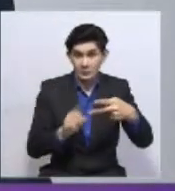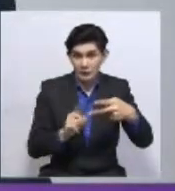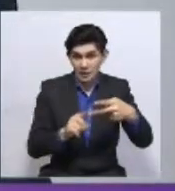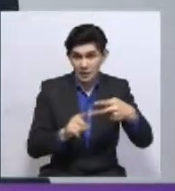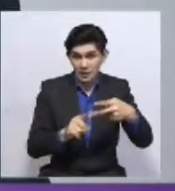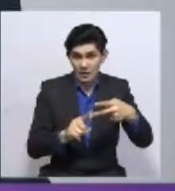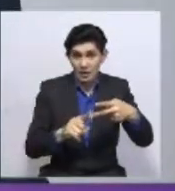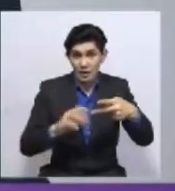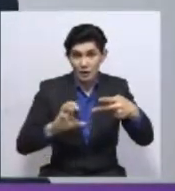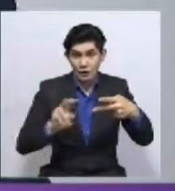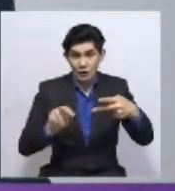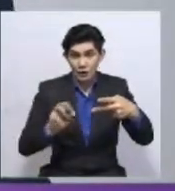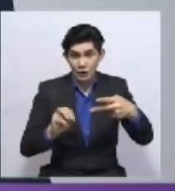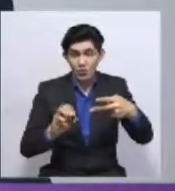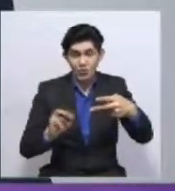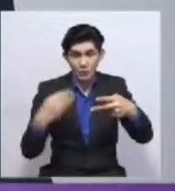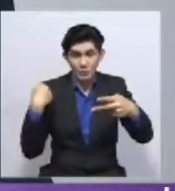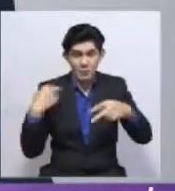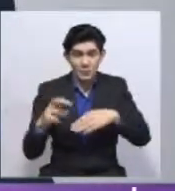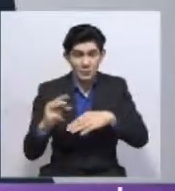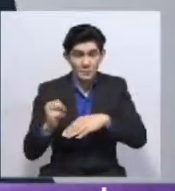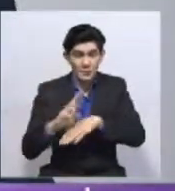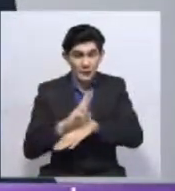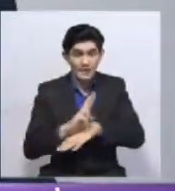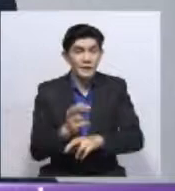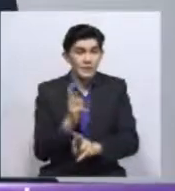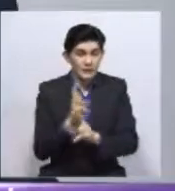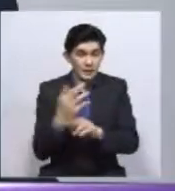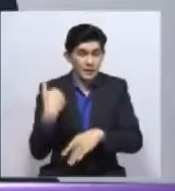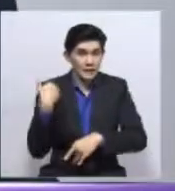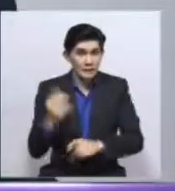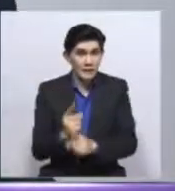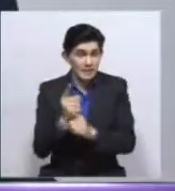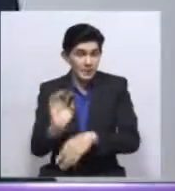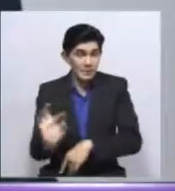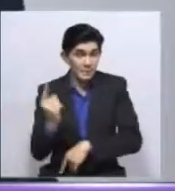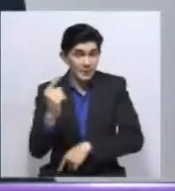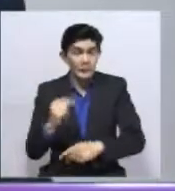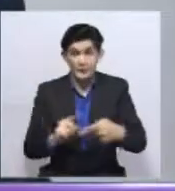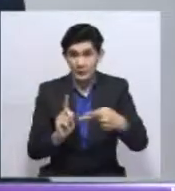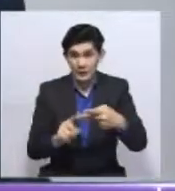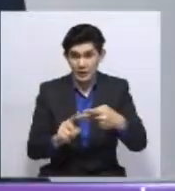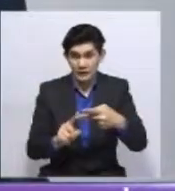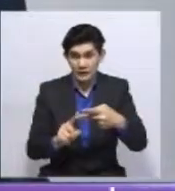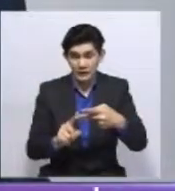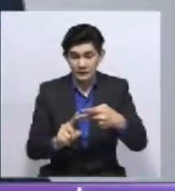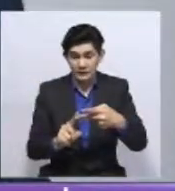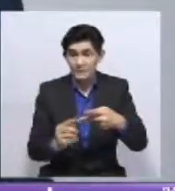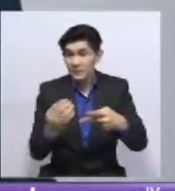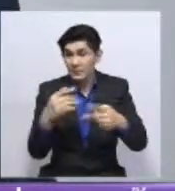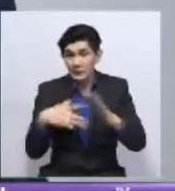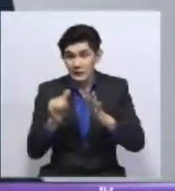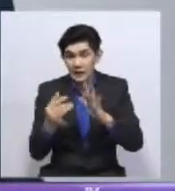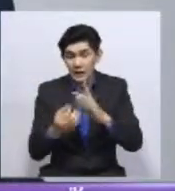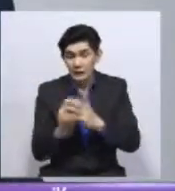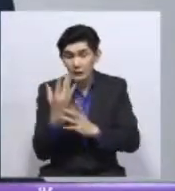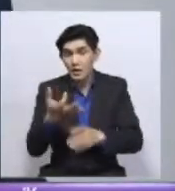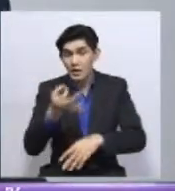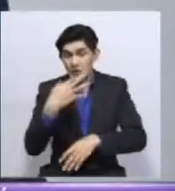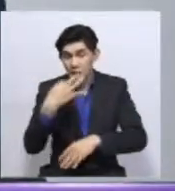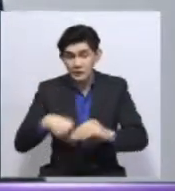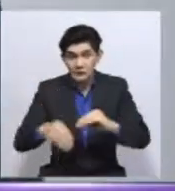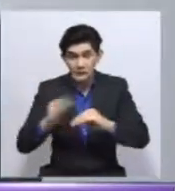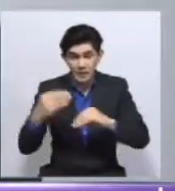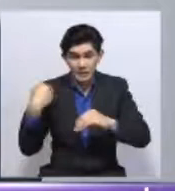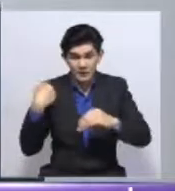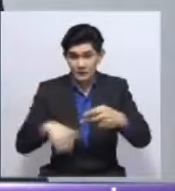complementary แปลว่าอะไรแปลว่ารักษามะเร็งตามหลักสมัยใหม่ไปแล้วกินยาสมุนไพรเสริมเช่น